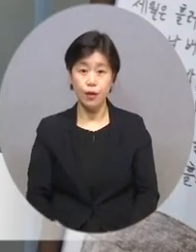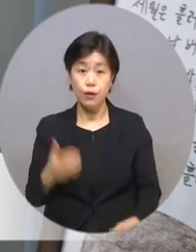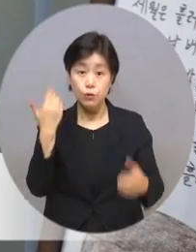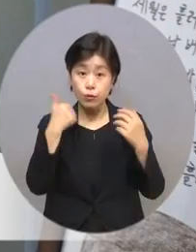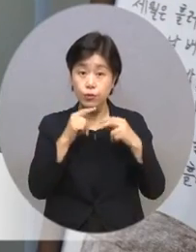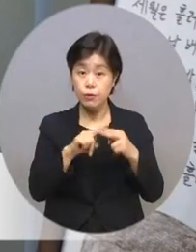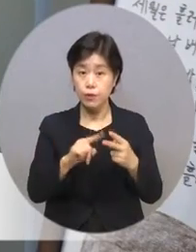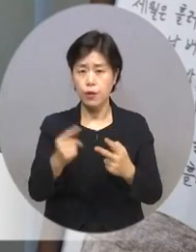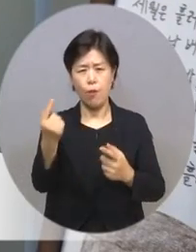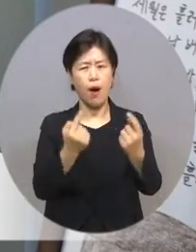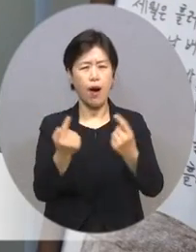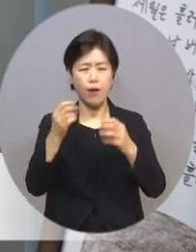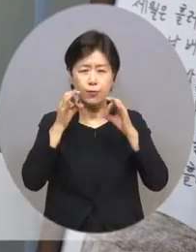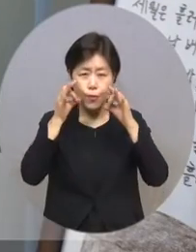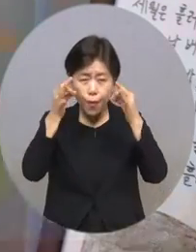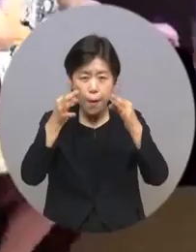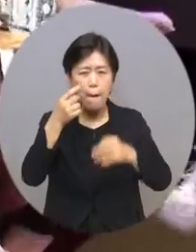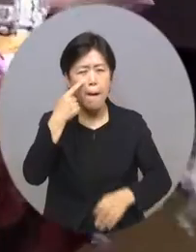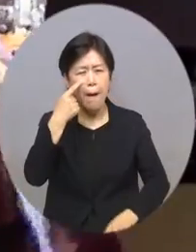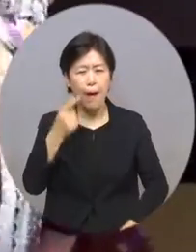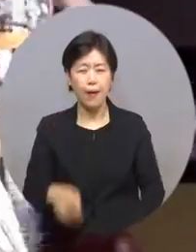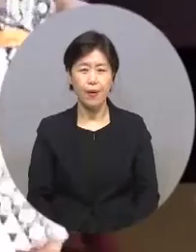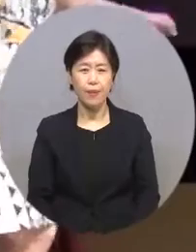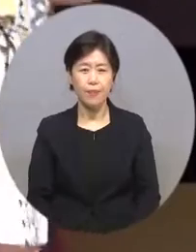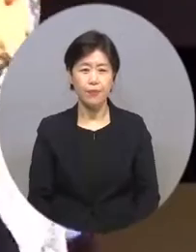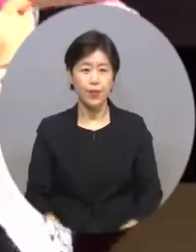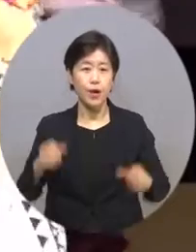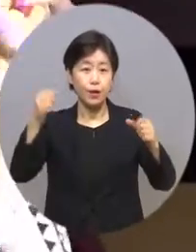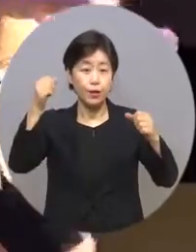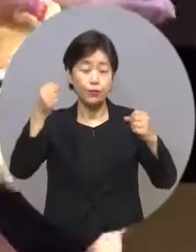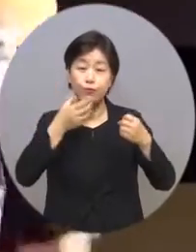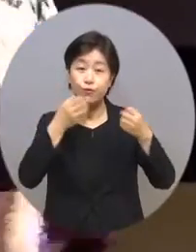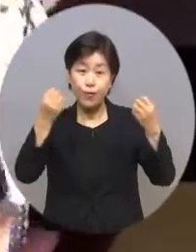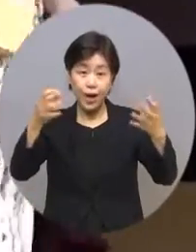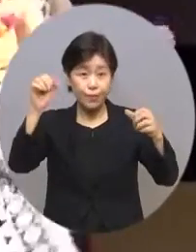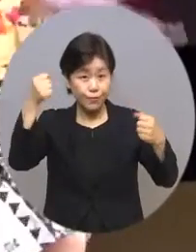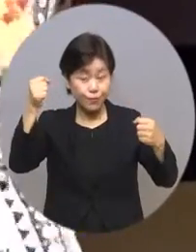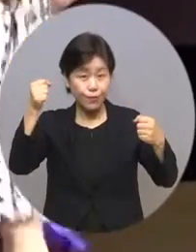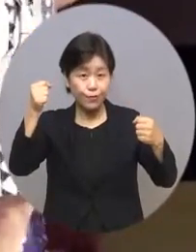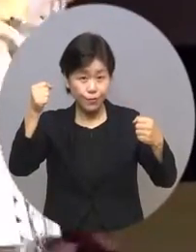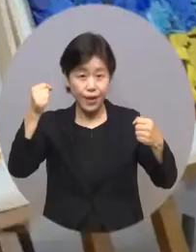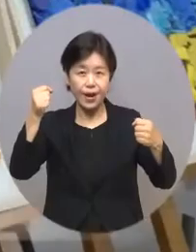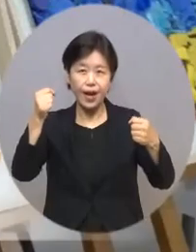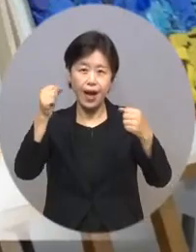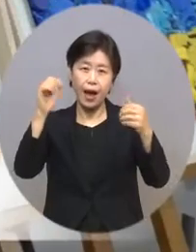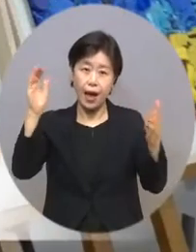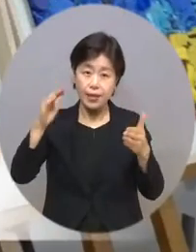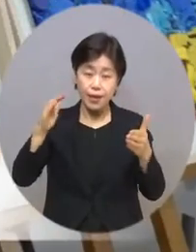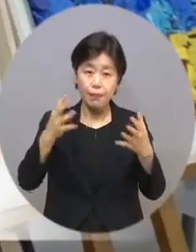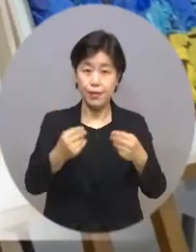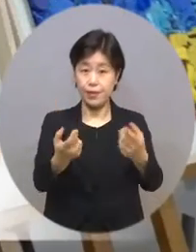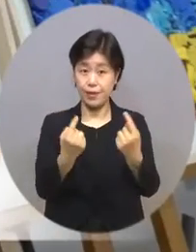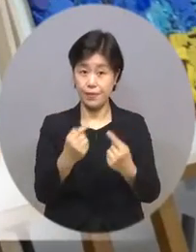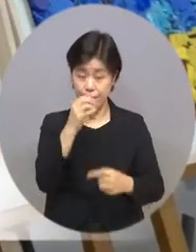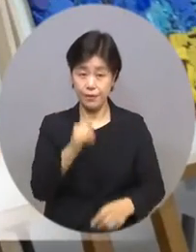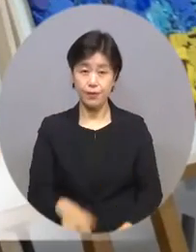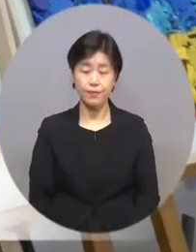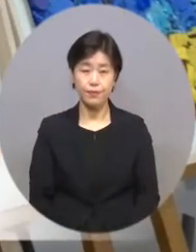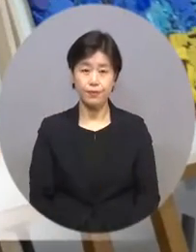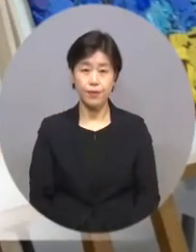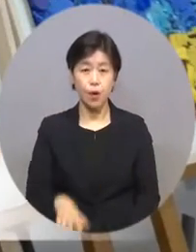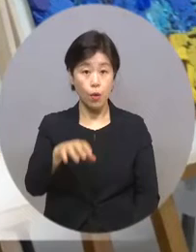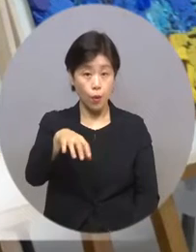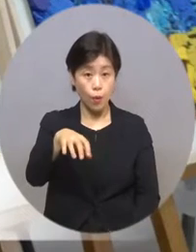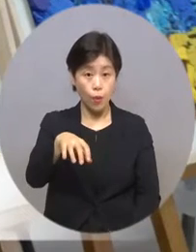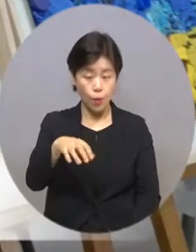누구든지 노력하면 돼요. 축하 공연에 참가한 학생도 뿌듯함을 드러냈습니다. 또 여기 평생학습교육원